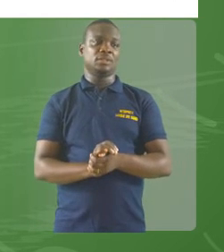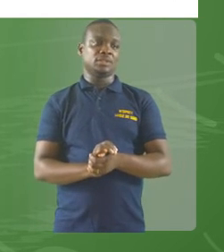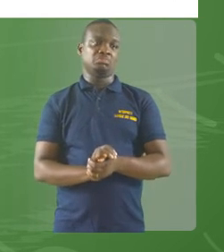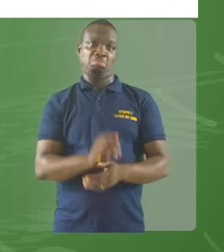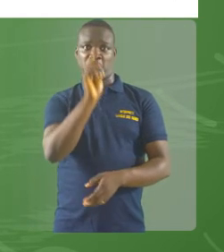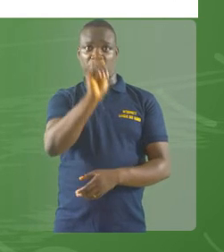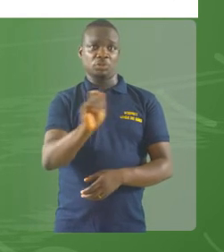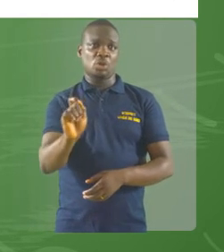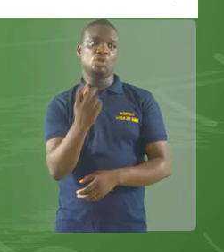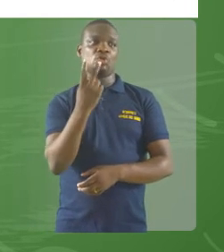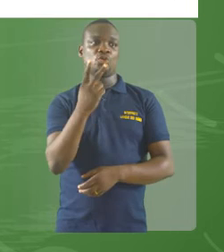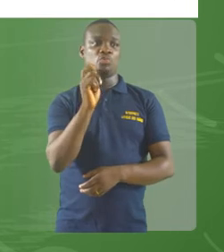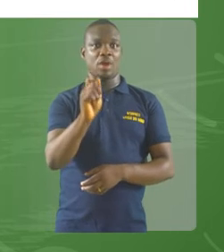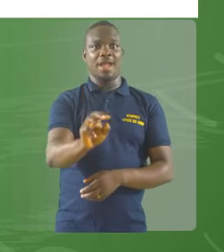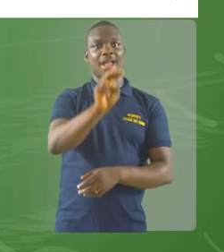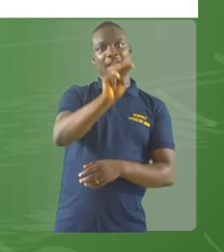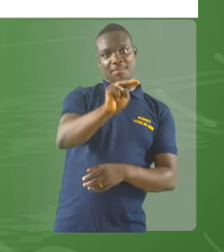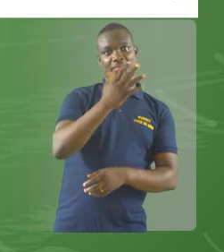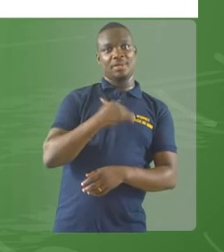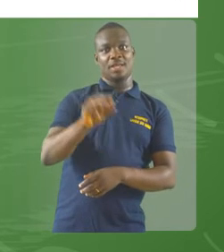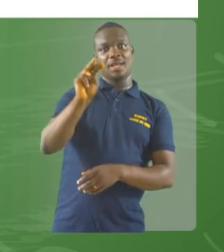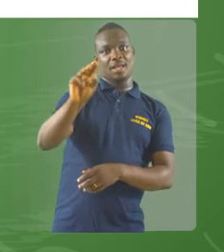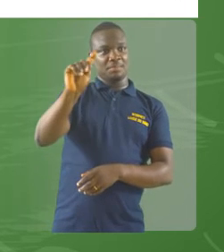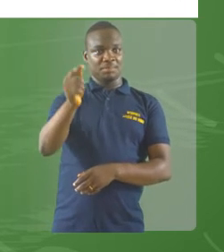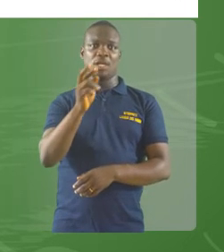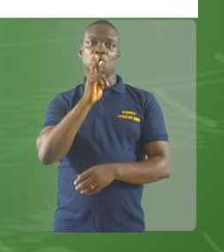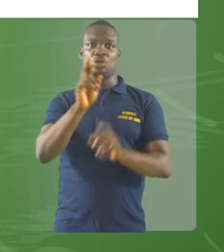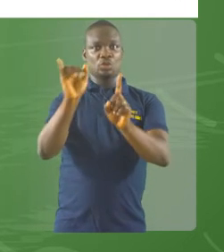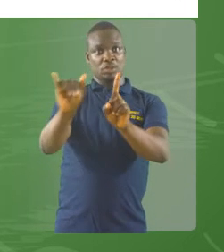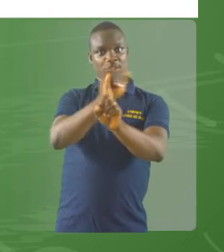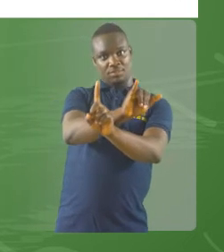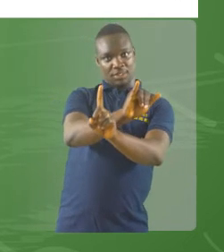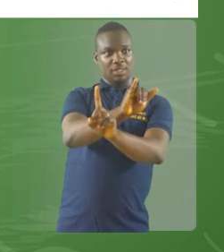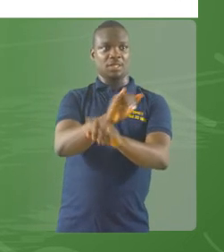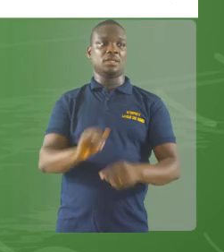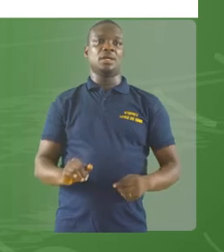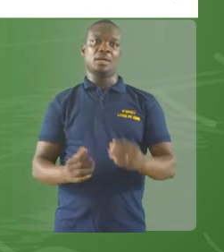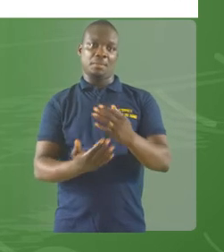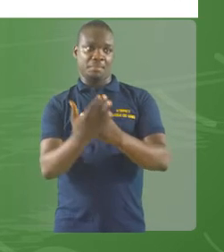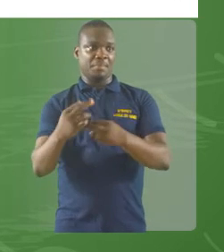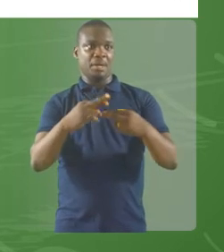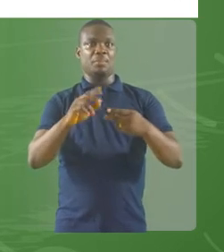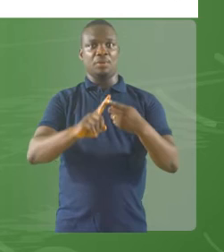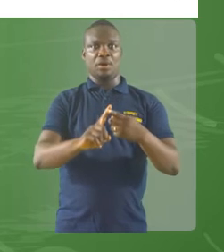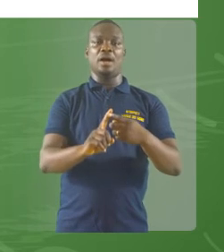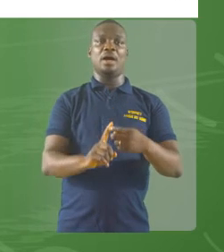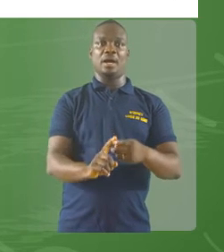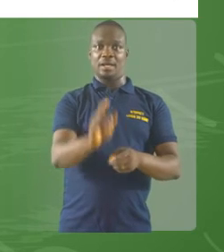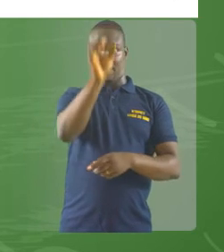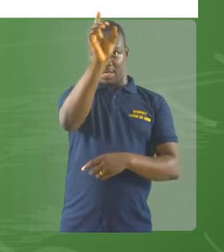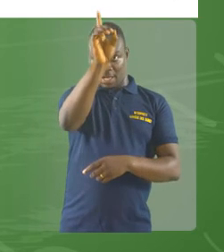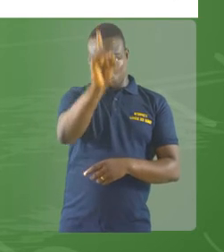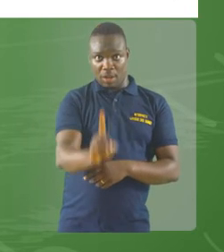Et donc, deux points M et M' sont symétriques par rapport à l'axe